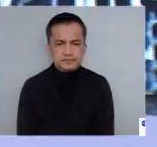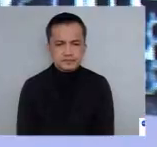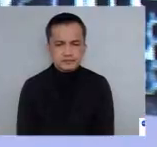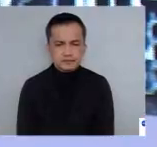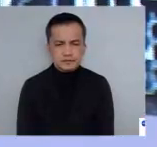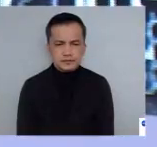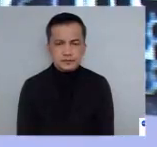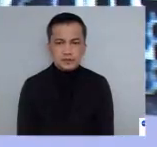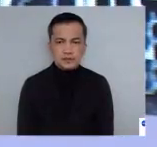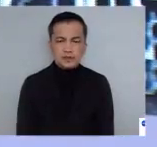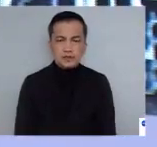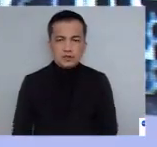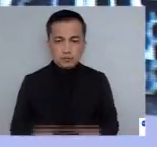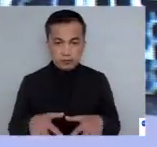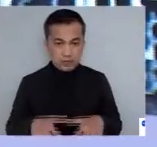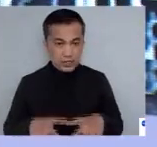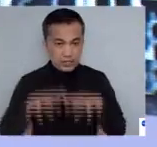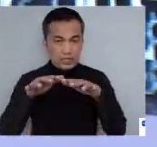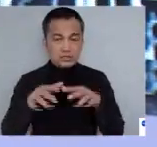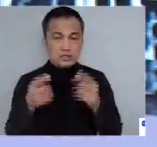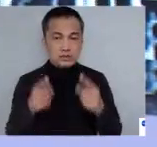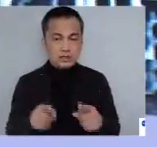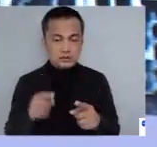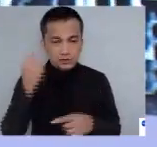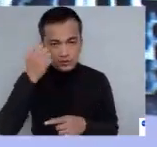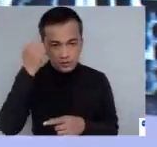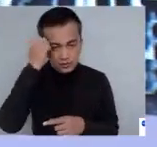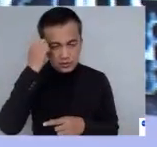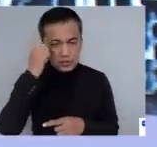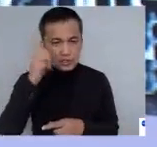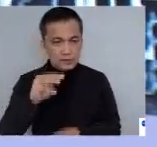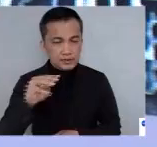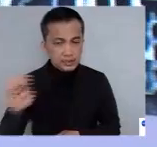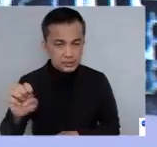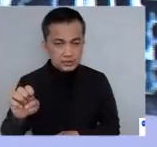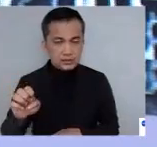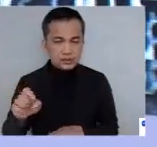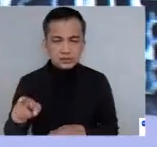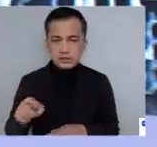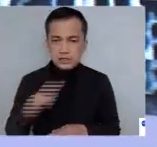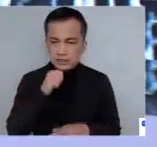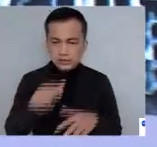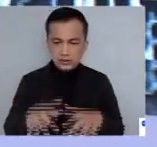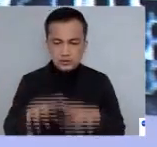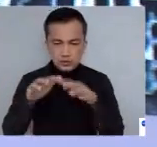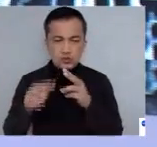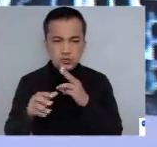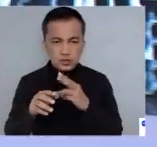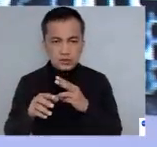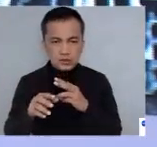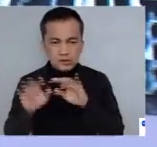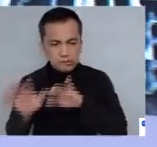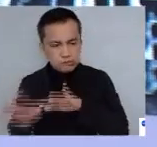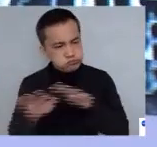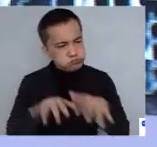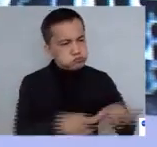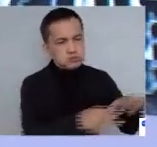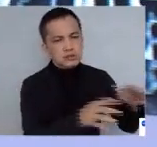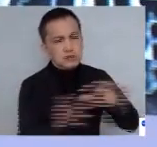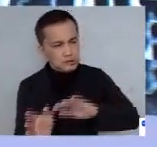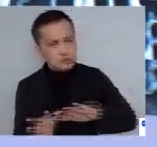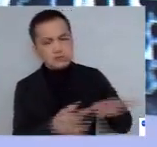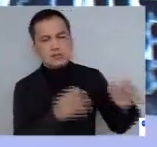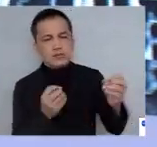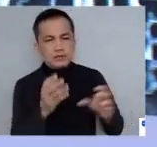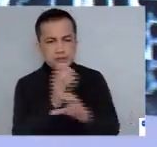matinding Baha ang naminsala sa Europa at Middle East kung hindi nalubog sa tubig inanod ang maraming sasakyan yan na ang